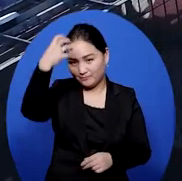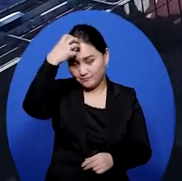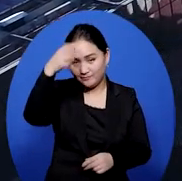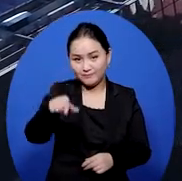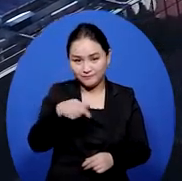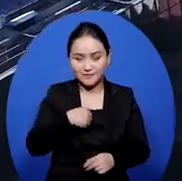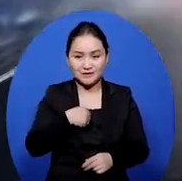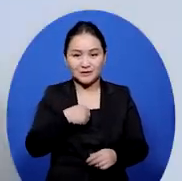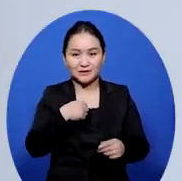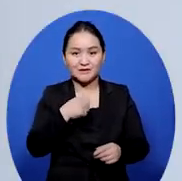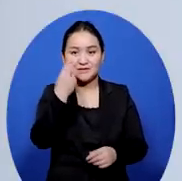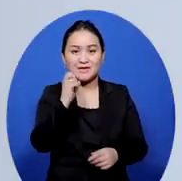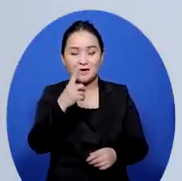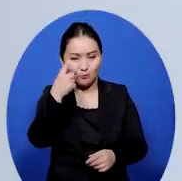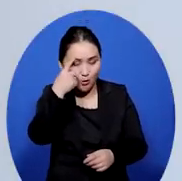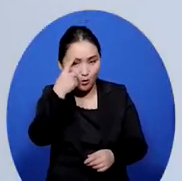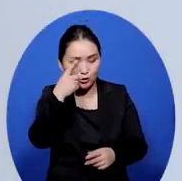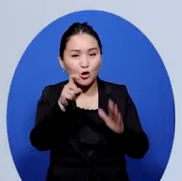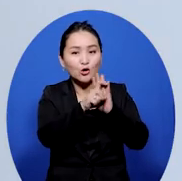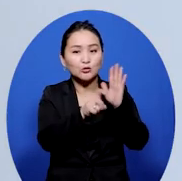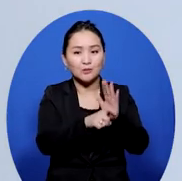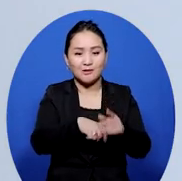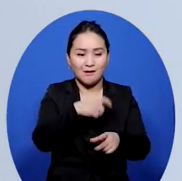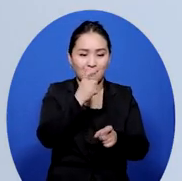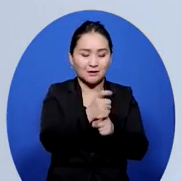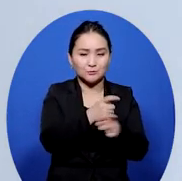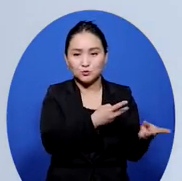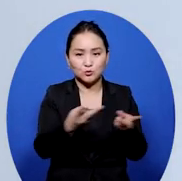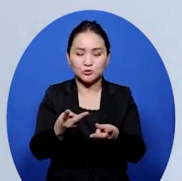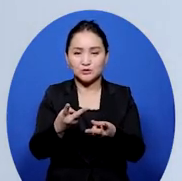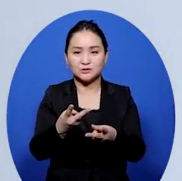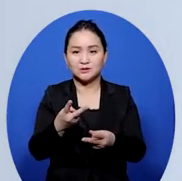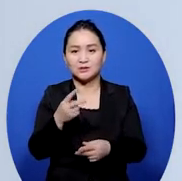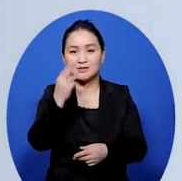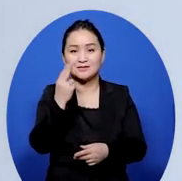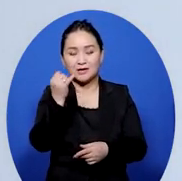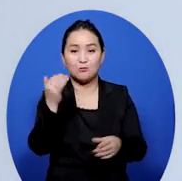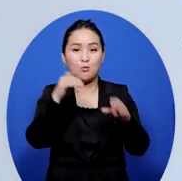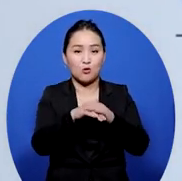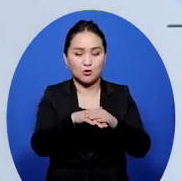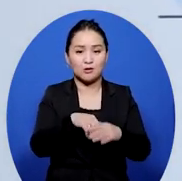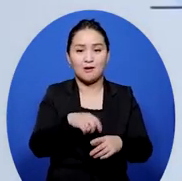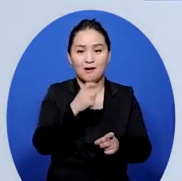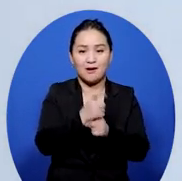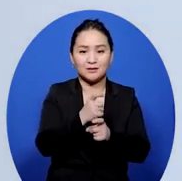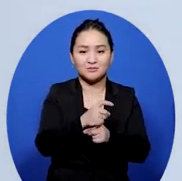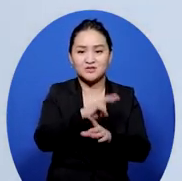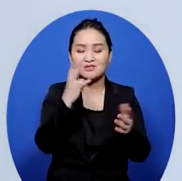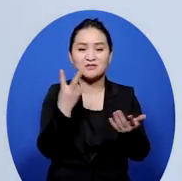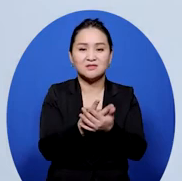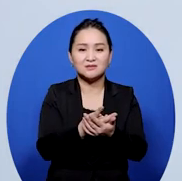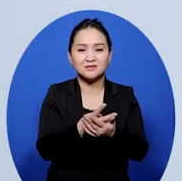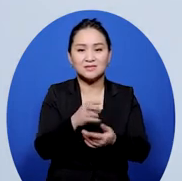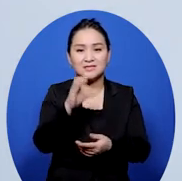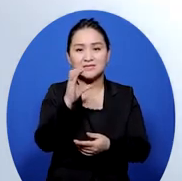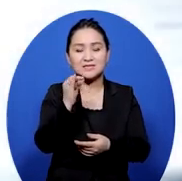Монгол Улсын Засгийн газраас хэрэгжүүлж байгаа Цахим Монгол хөтөлбөрийн хүрээнд халамжийн үйлчилгээг үе шаттайгаар цахим хэлбэрт шилжүүлж, халамжийн нэгдсэн систем